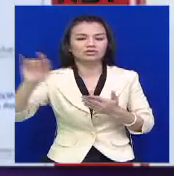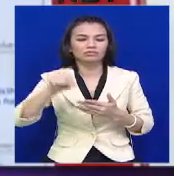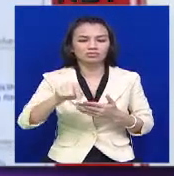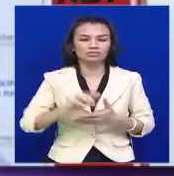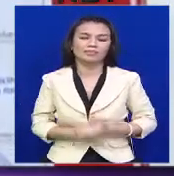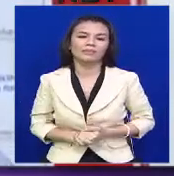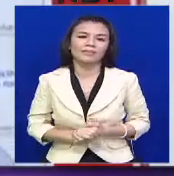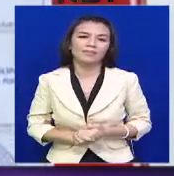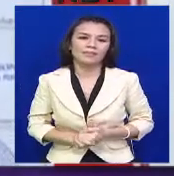ไปอ